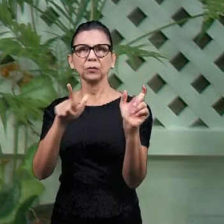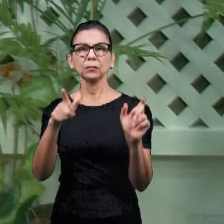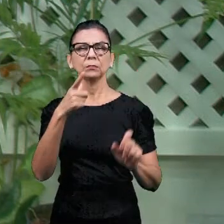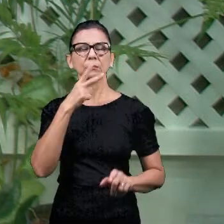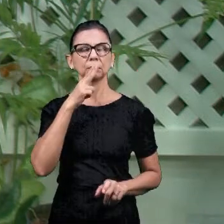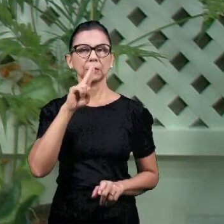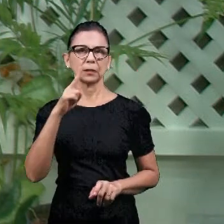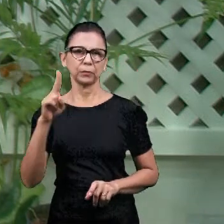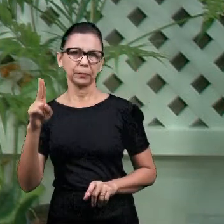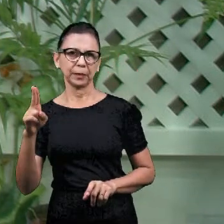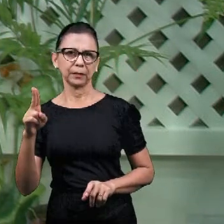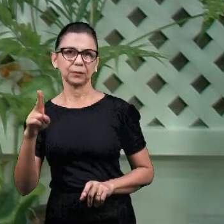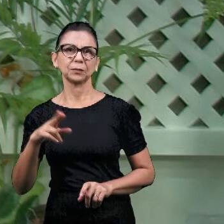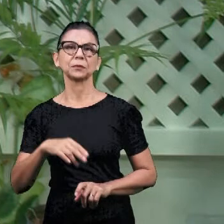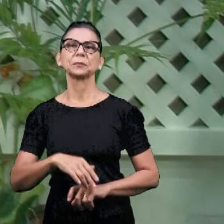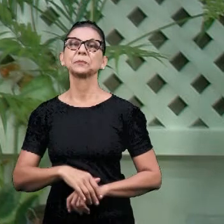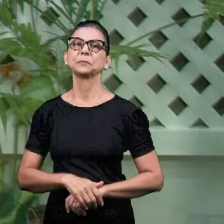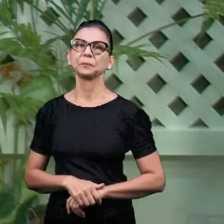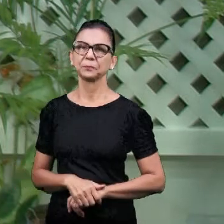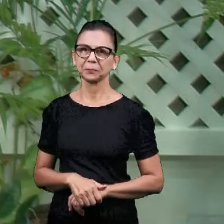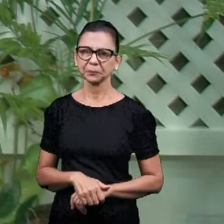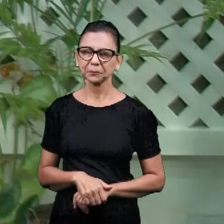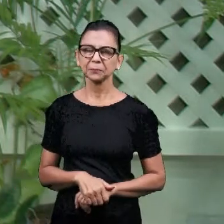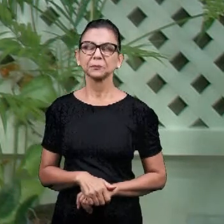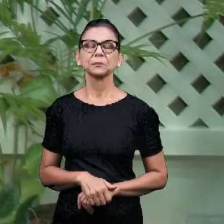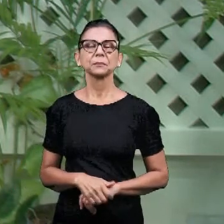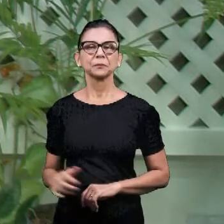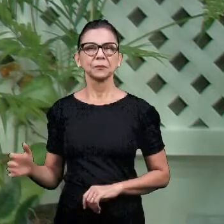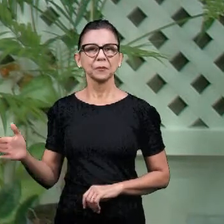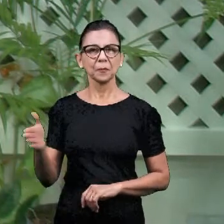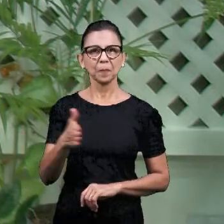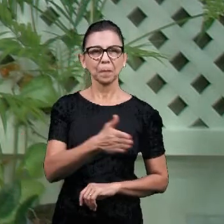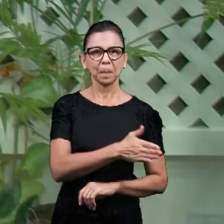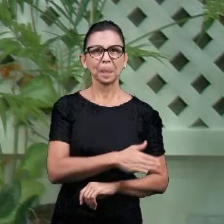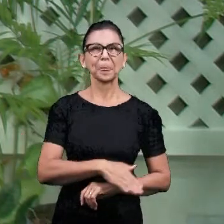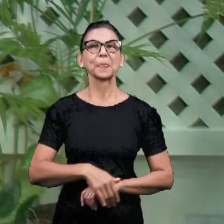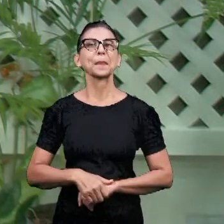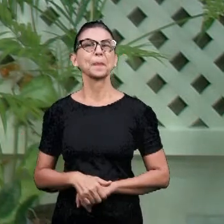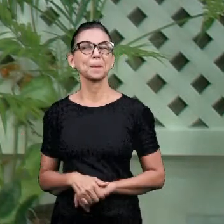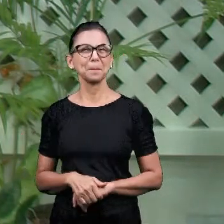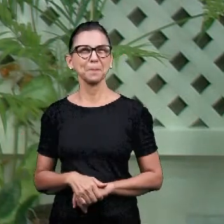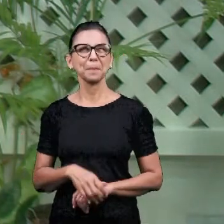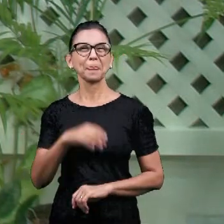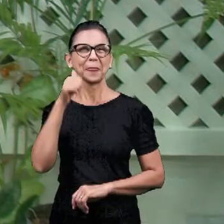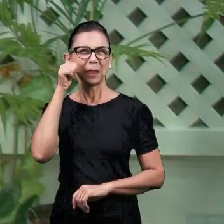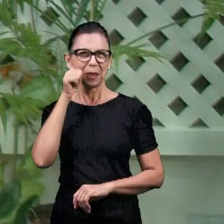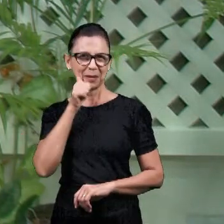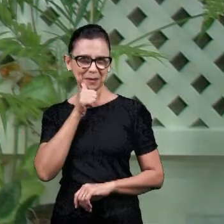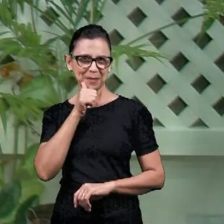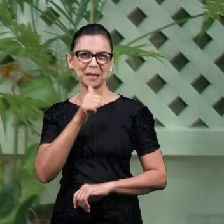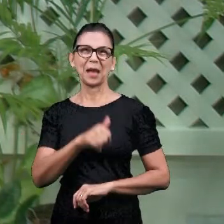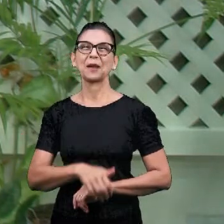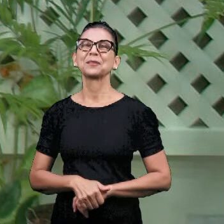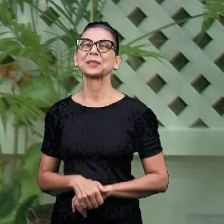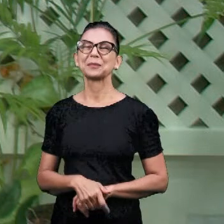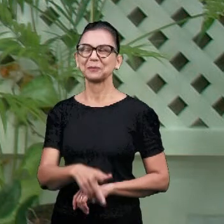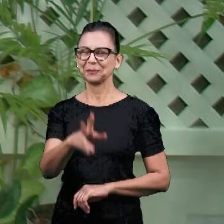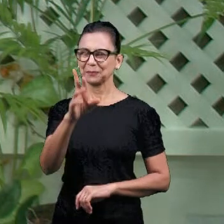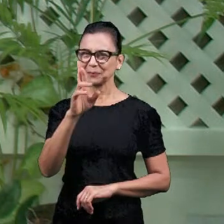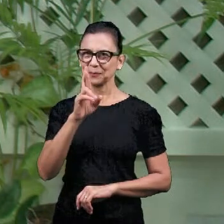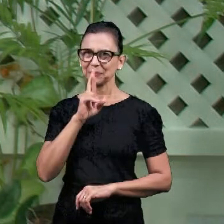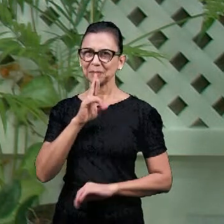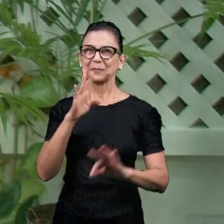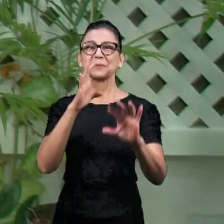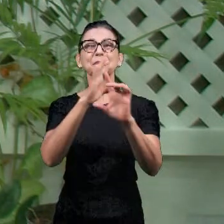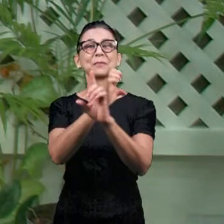Ici, un autre frère, Glossiel, elle est en train de parler ici la réponse. Mes frères, l'école biblique